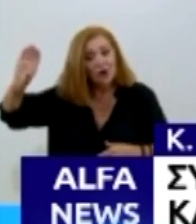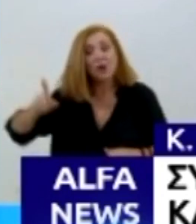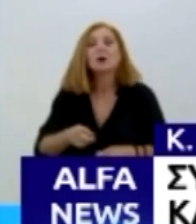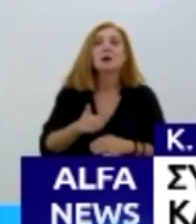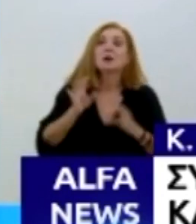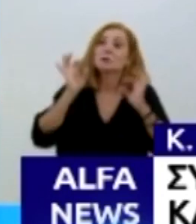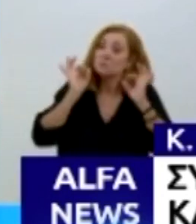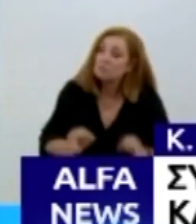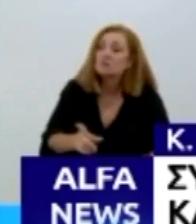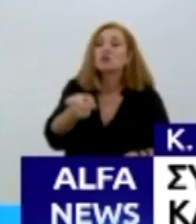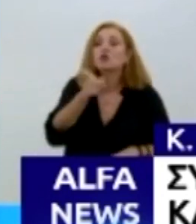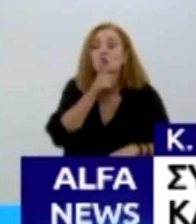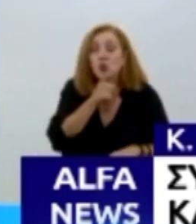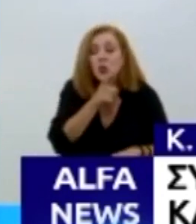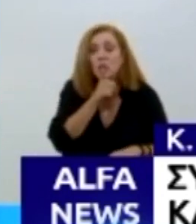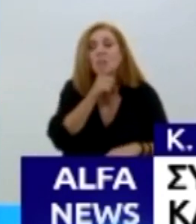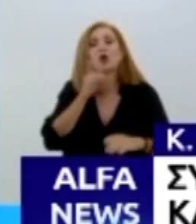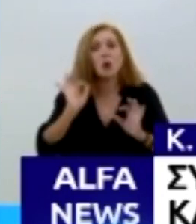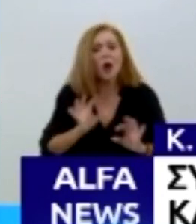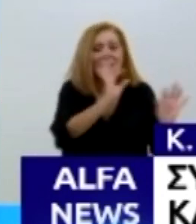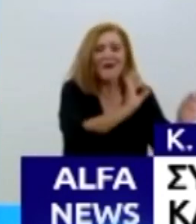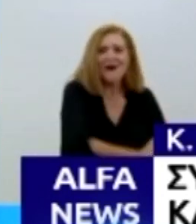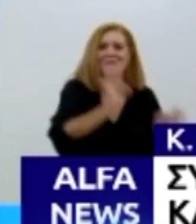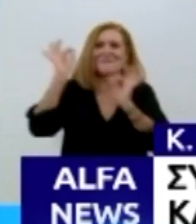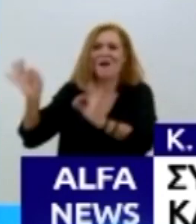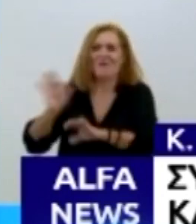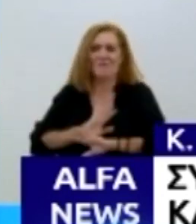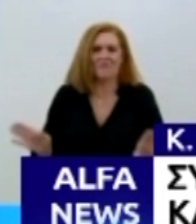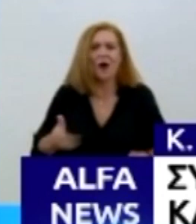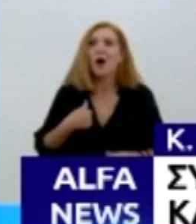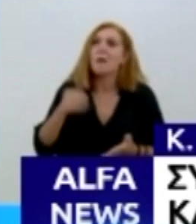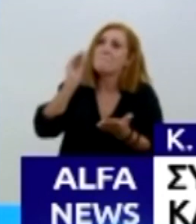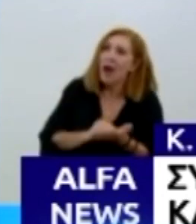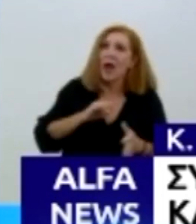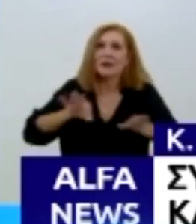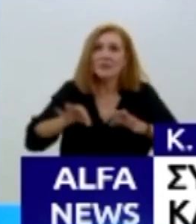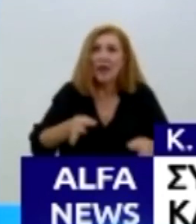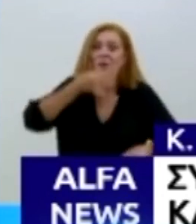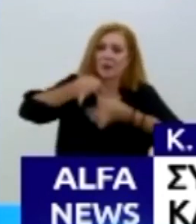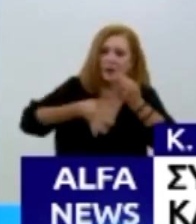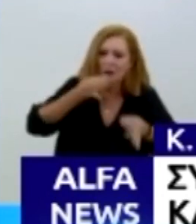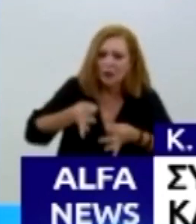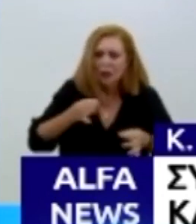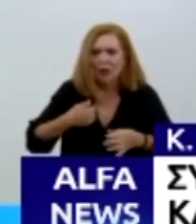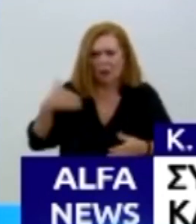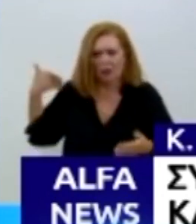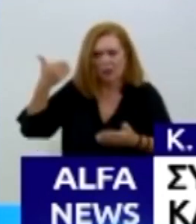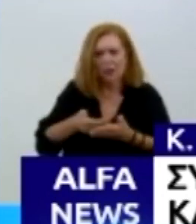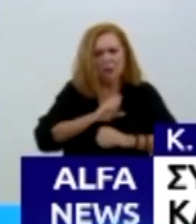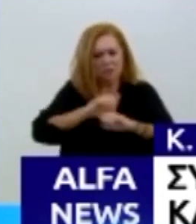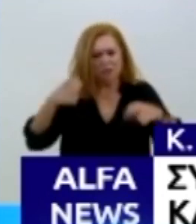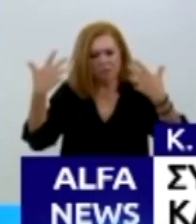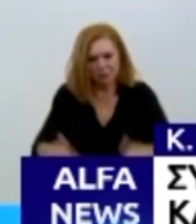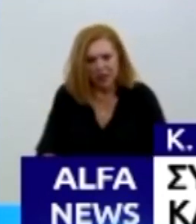ακριβώς κινητοποίηση θα γίνει και για αυτούς. Δεν θα επαναλάβω το σχέδιο που ήδη ανακοίνωσα